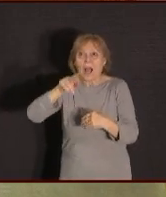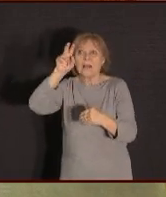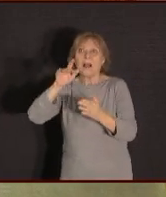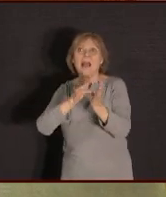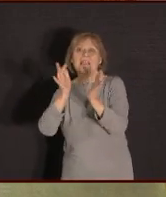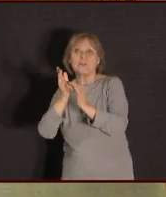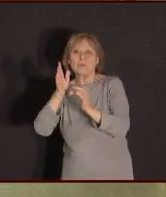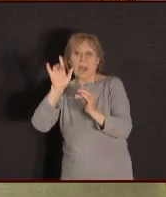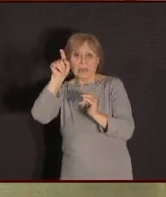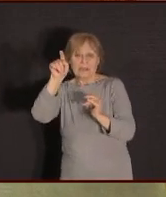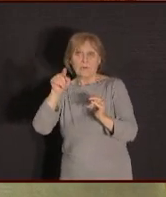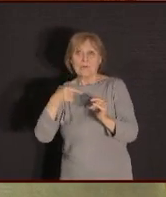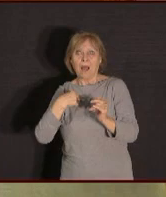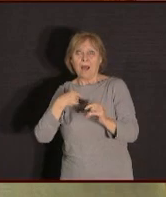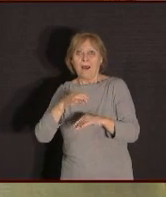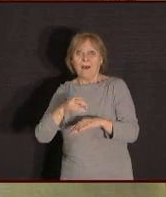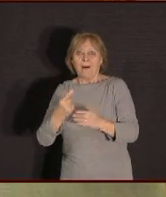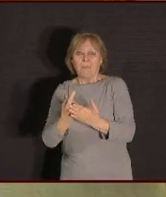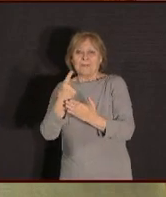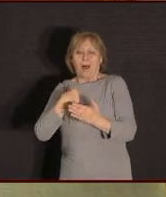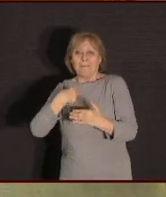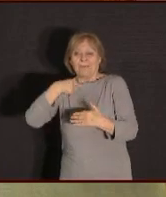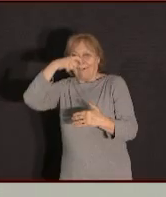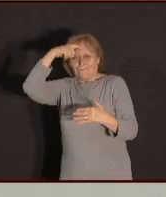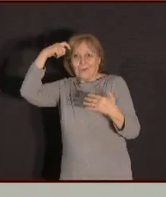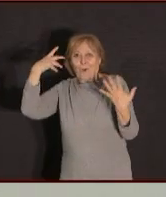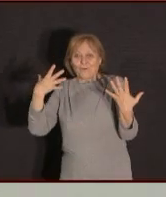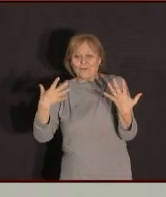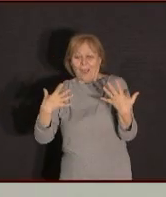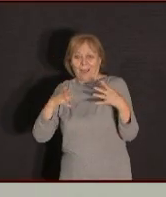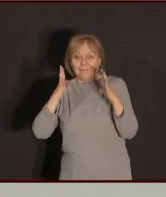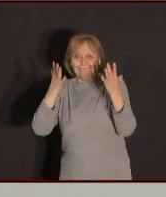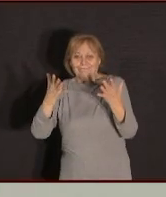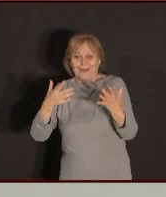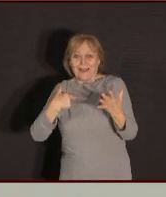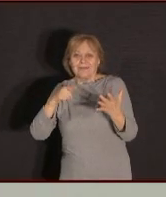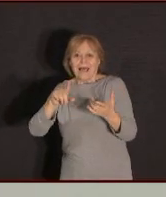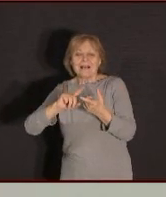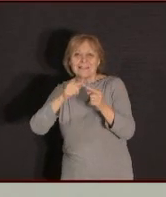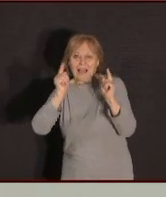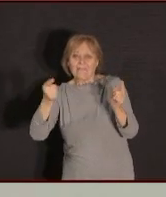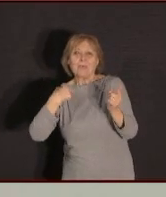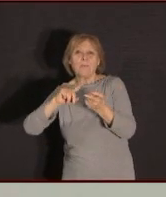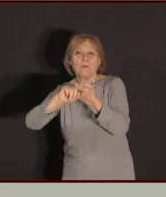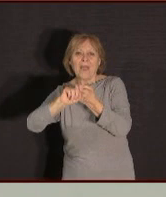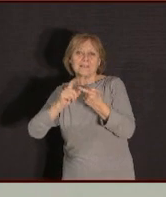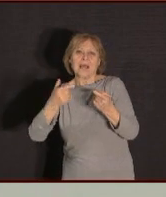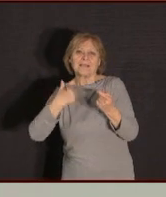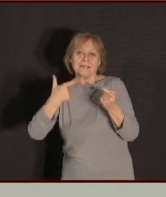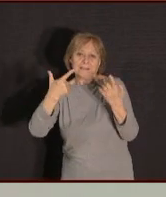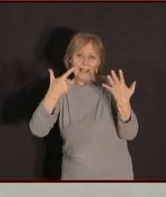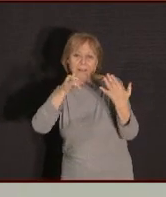Takrat mi je postalo roče. Meni se je to povezal, ta stavek se mi je povezal ravno s tem klicem izpred 7 let